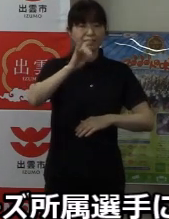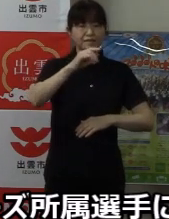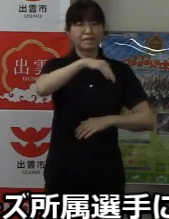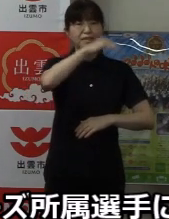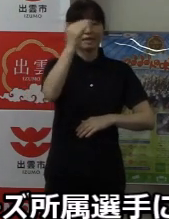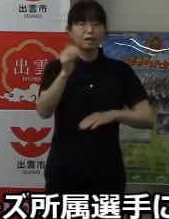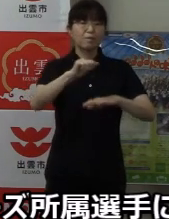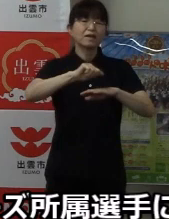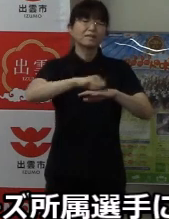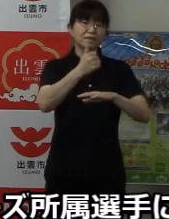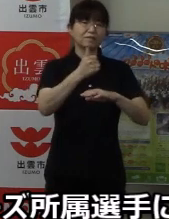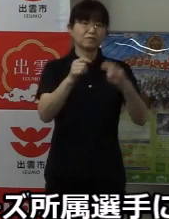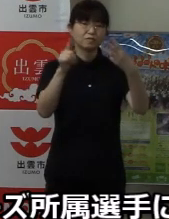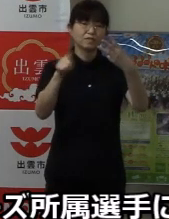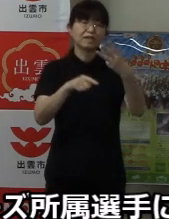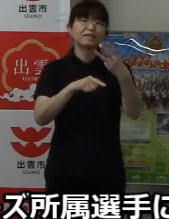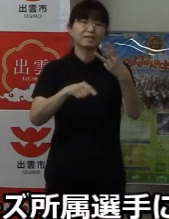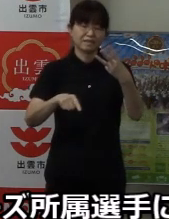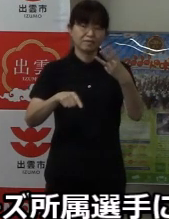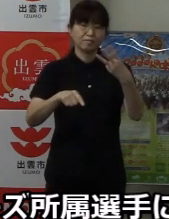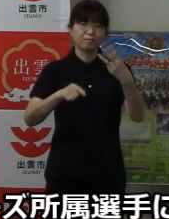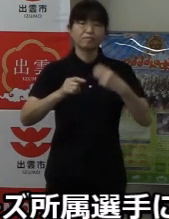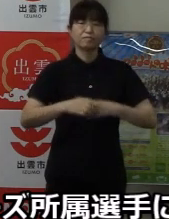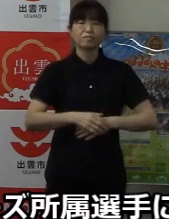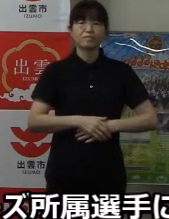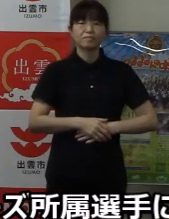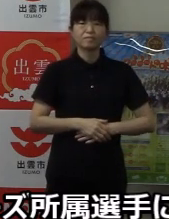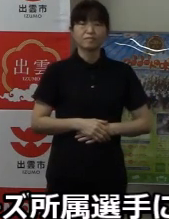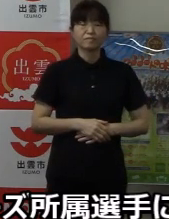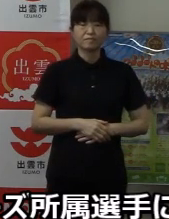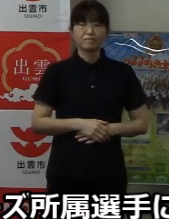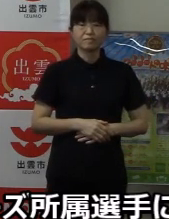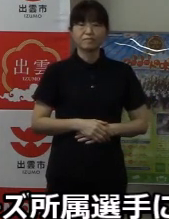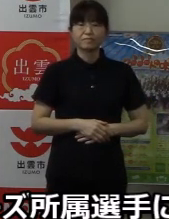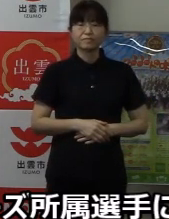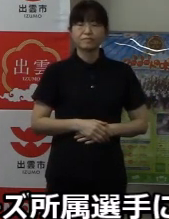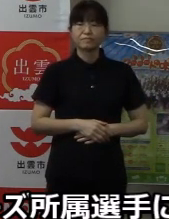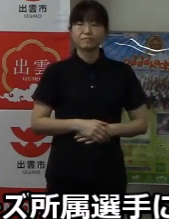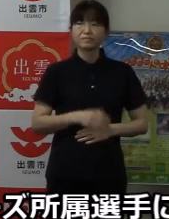選手の3人となっております。